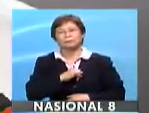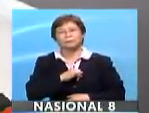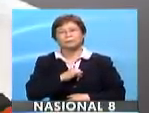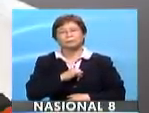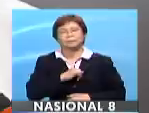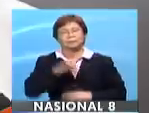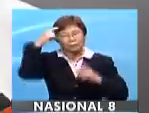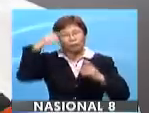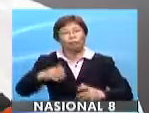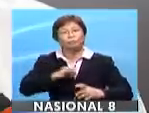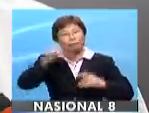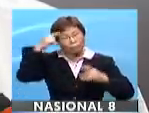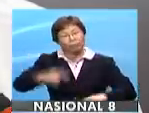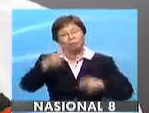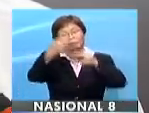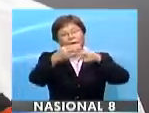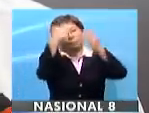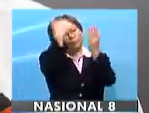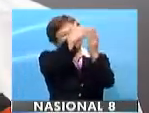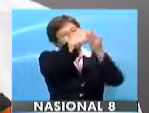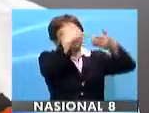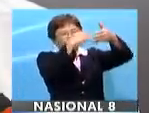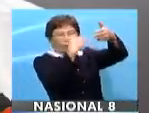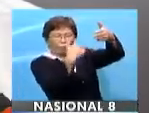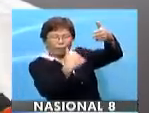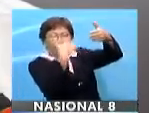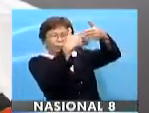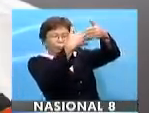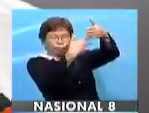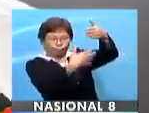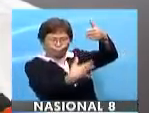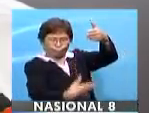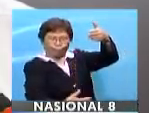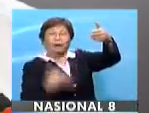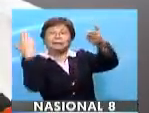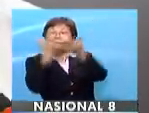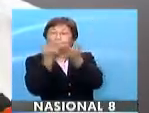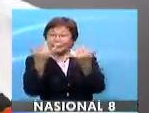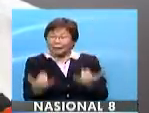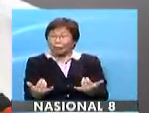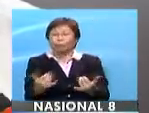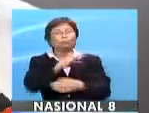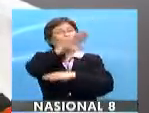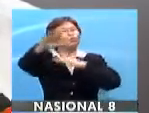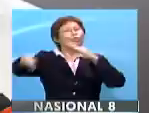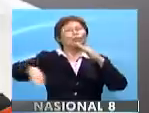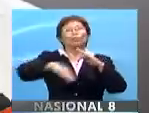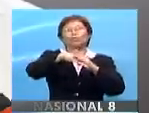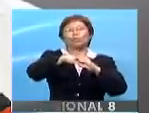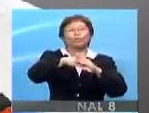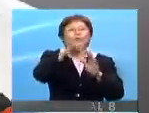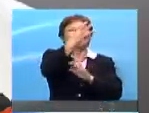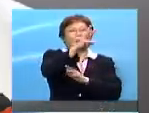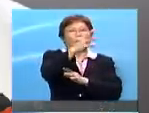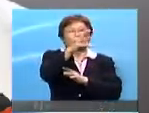confirmation, setakat ini senarai kematian jemaah haji Malaysia sehingga hari ini semua sekali ada